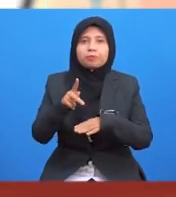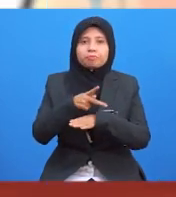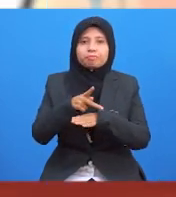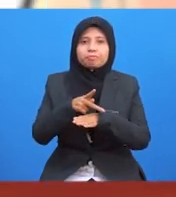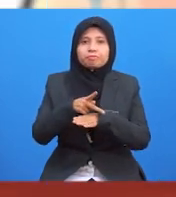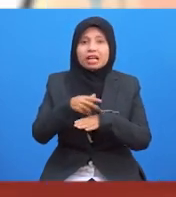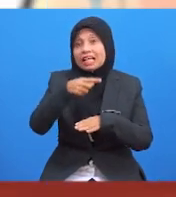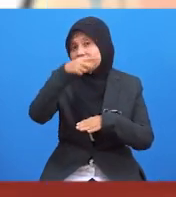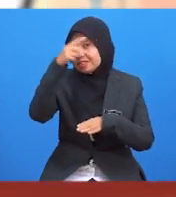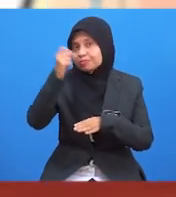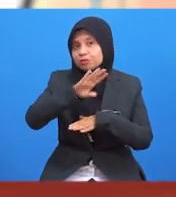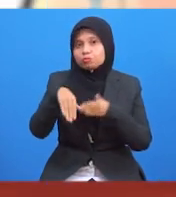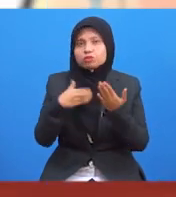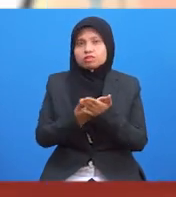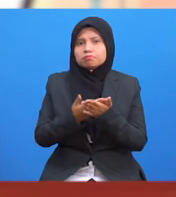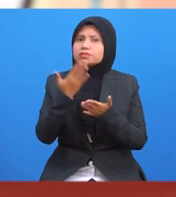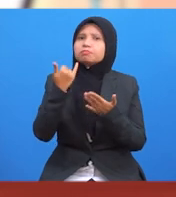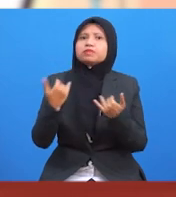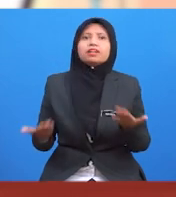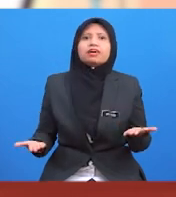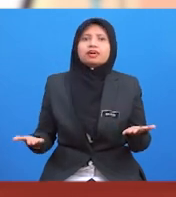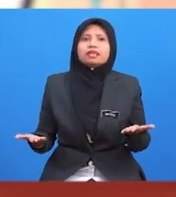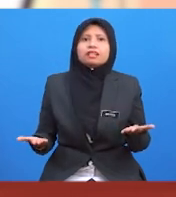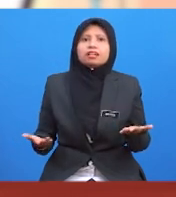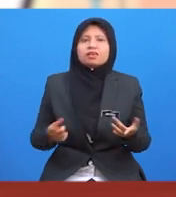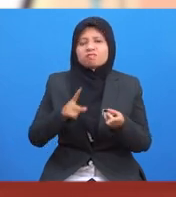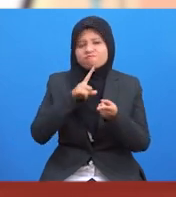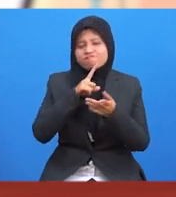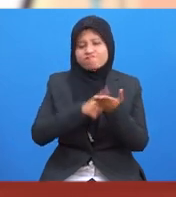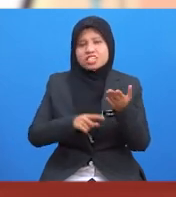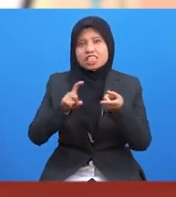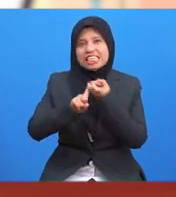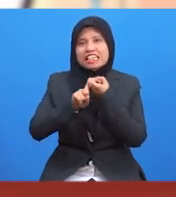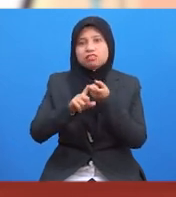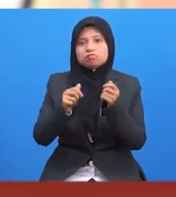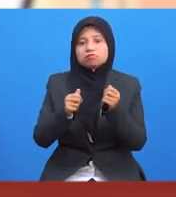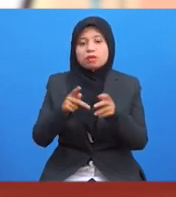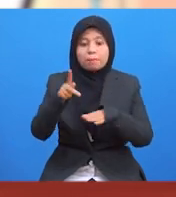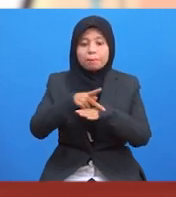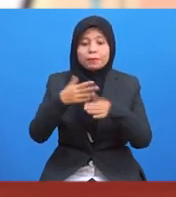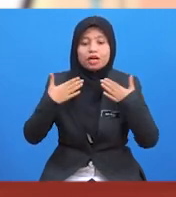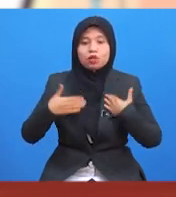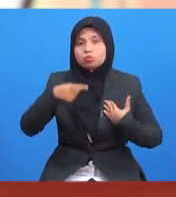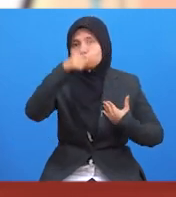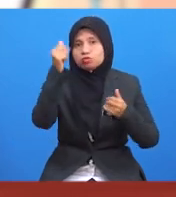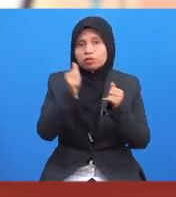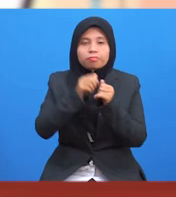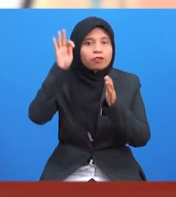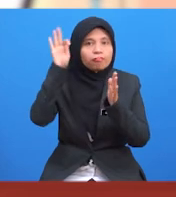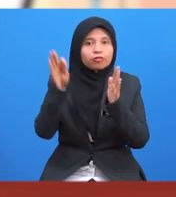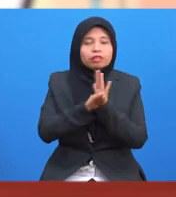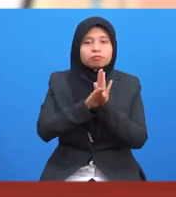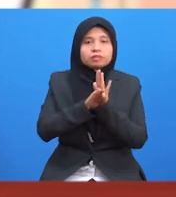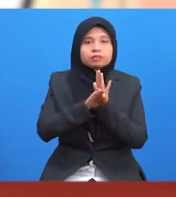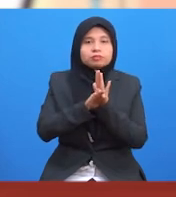hitam. Kejap, tapi apa kaitan pakaian hitam dengan fotografi? Nak